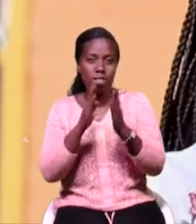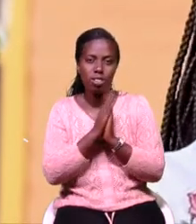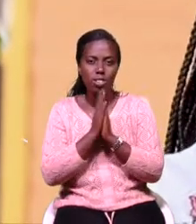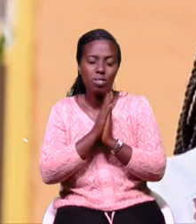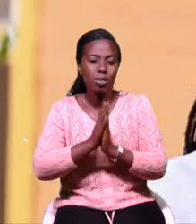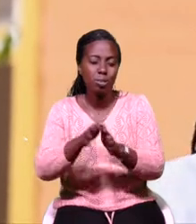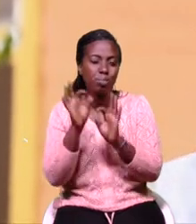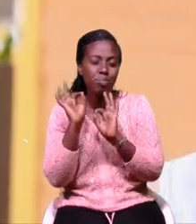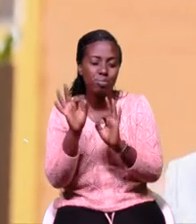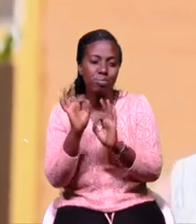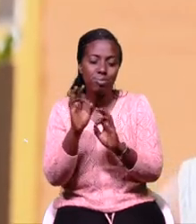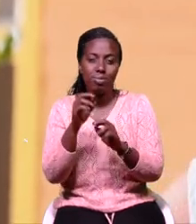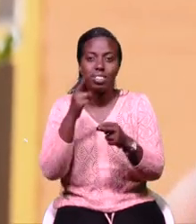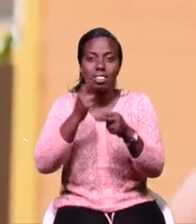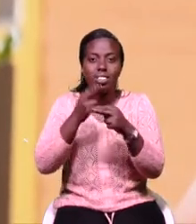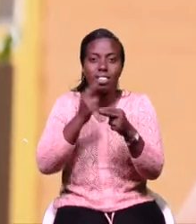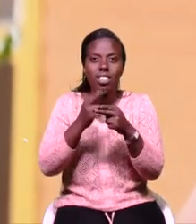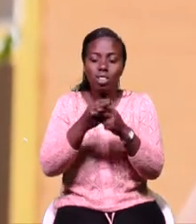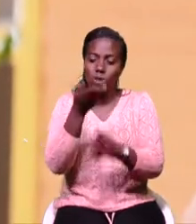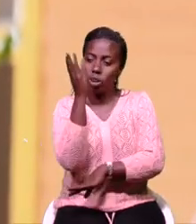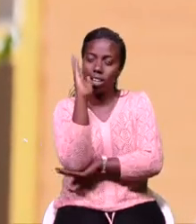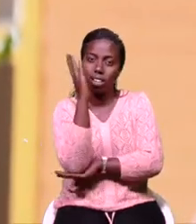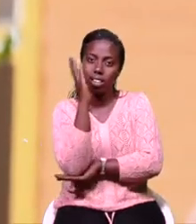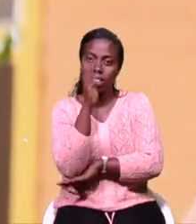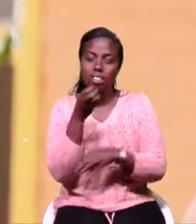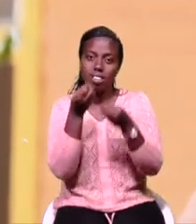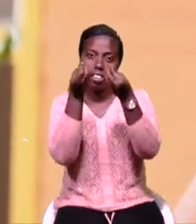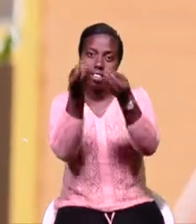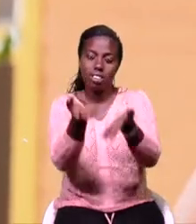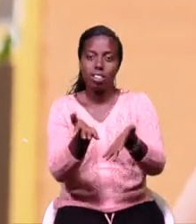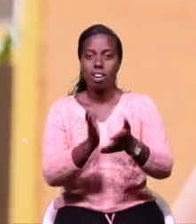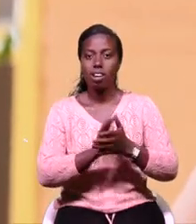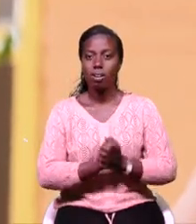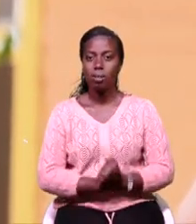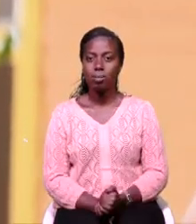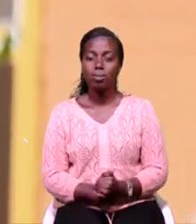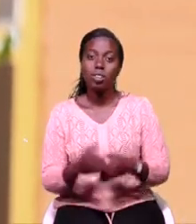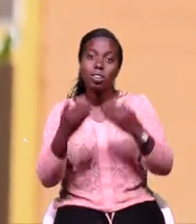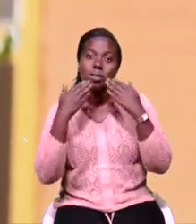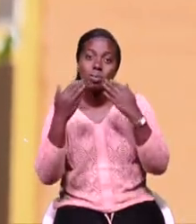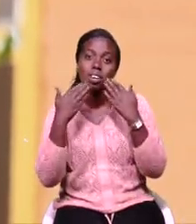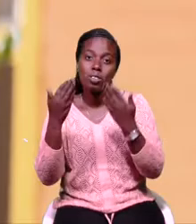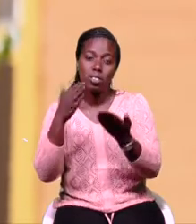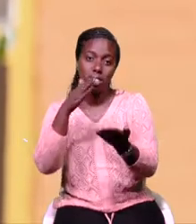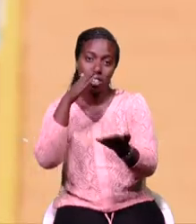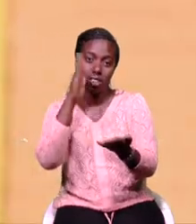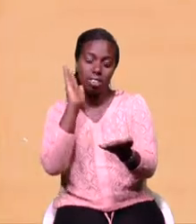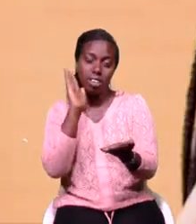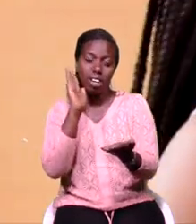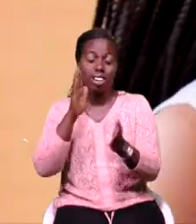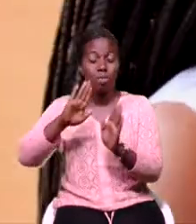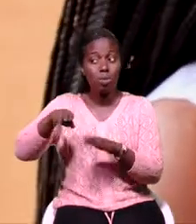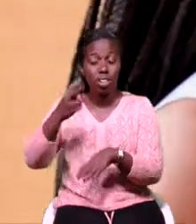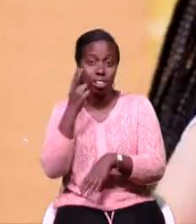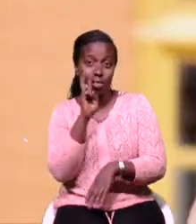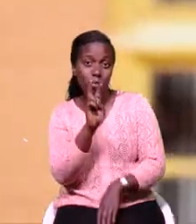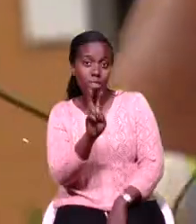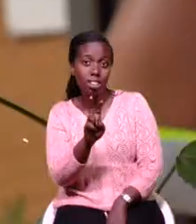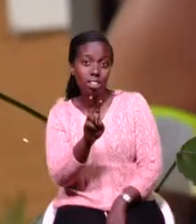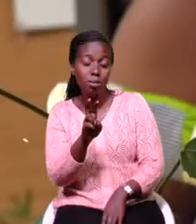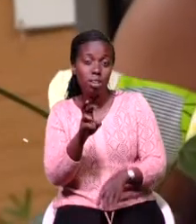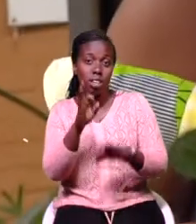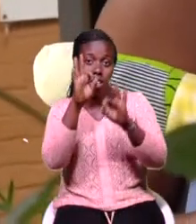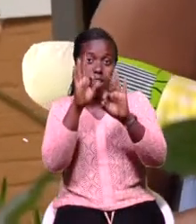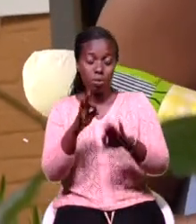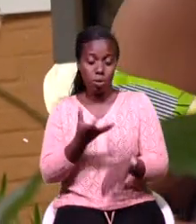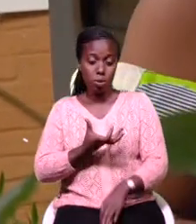inkuru nziza cyane yitwa Igiti Gitanga. Murakoze cyane, mureke turebe